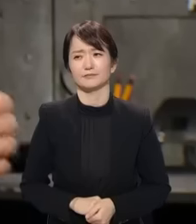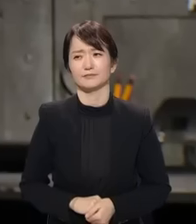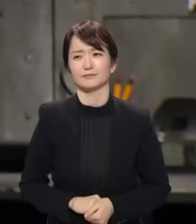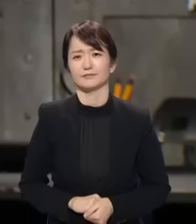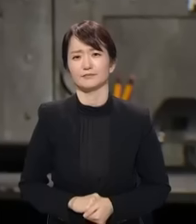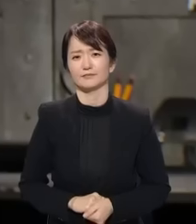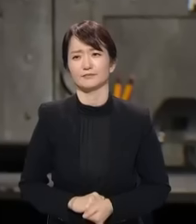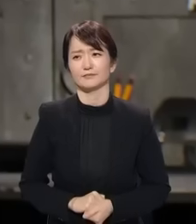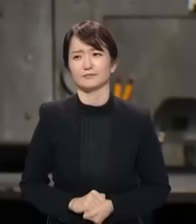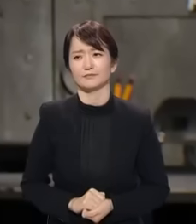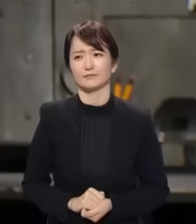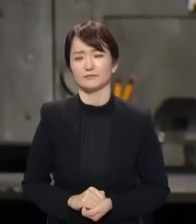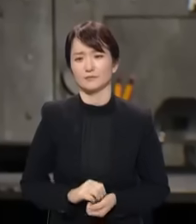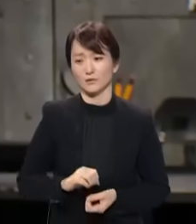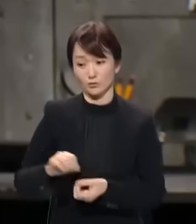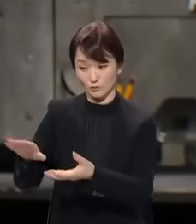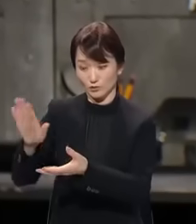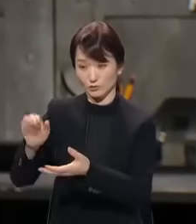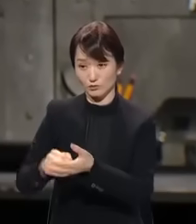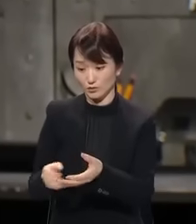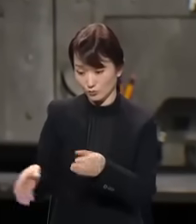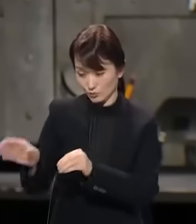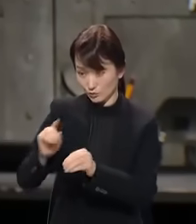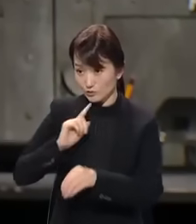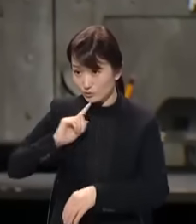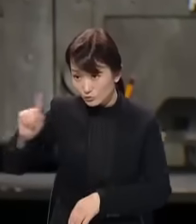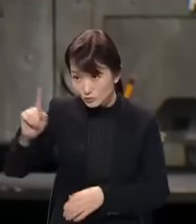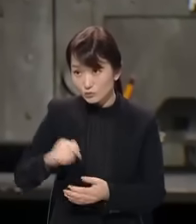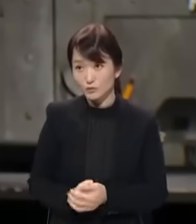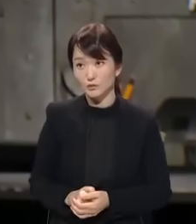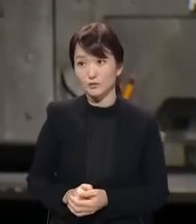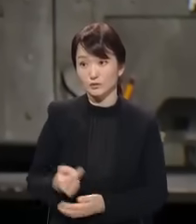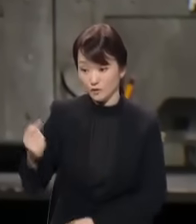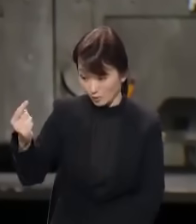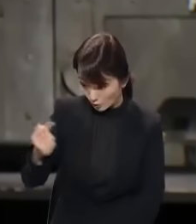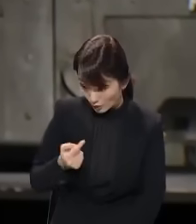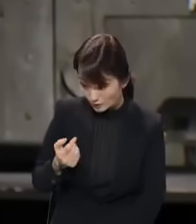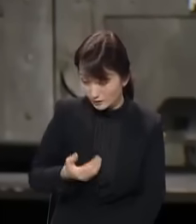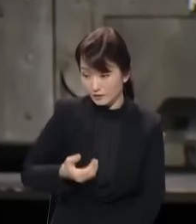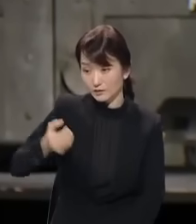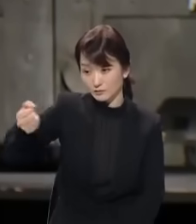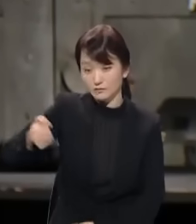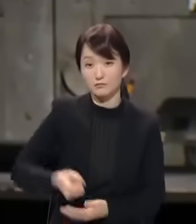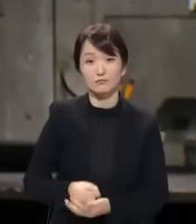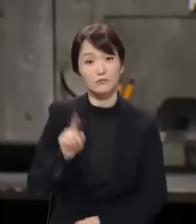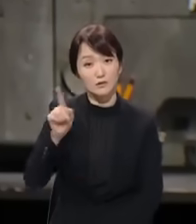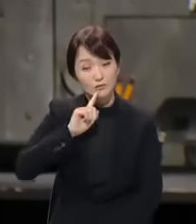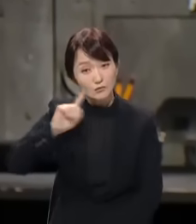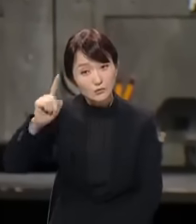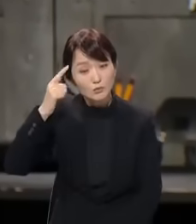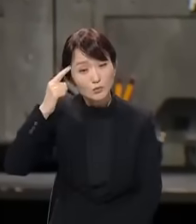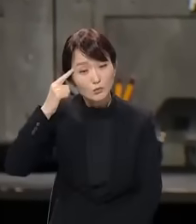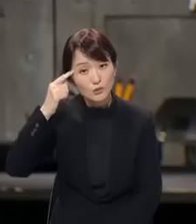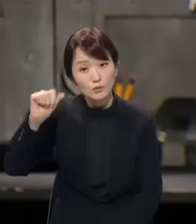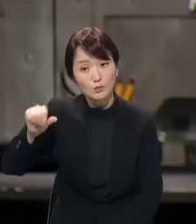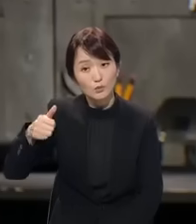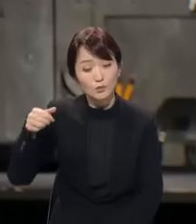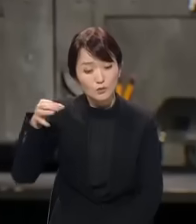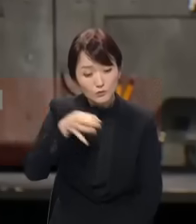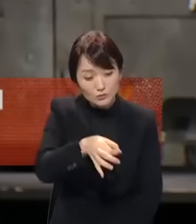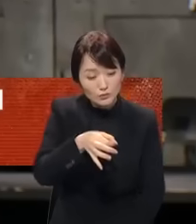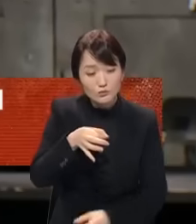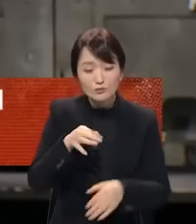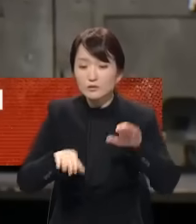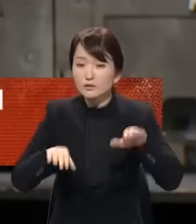이상하죠. 이게 배달도 아니고 포장 주문이라는 얘기는 와서 가져간다는 얘기인데 한 개를 시키면서 왜 굳이 500원을 더 줄까?